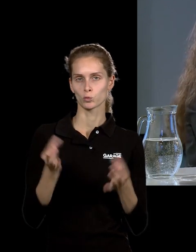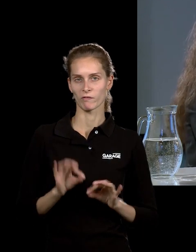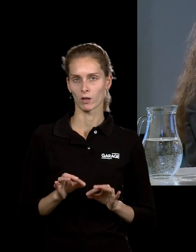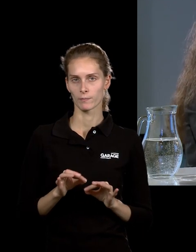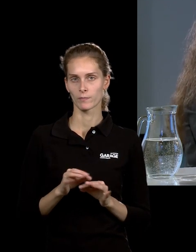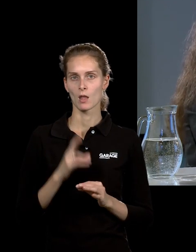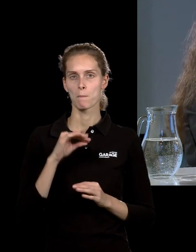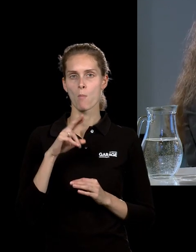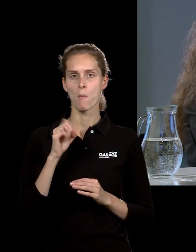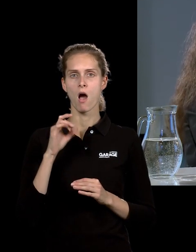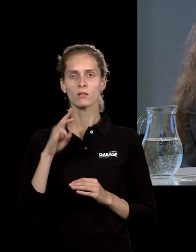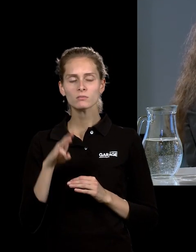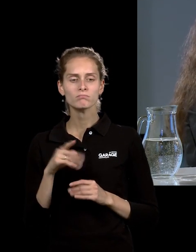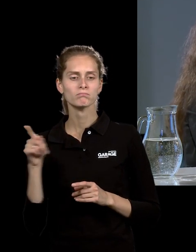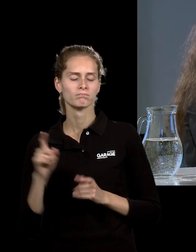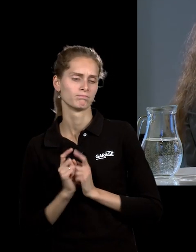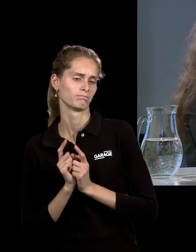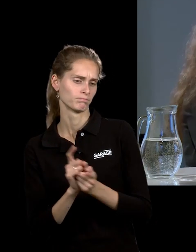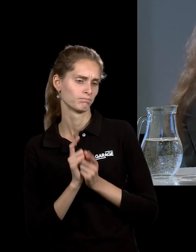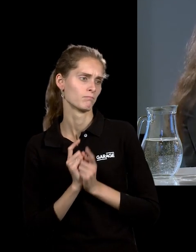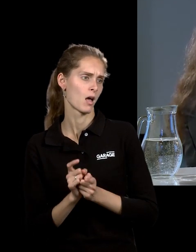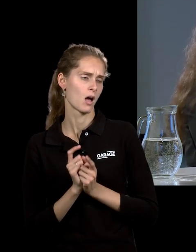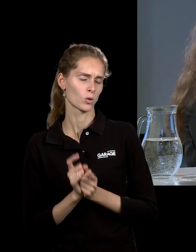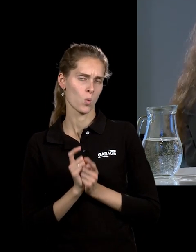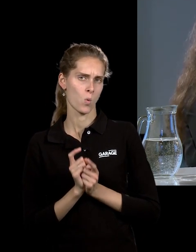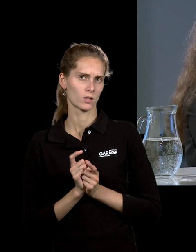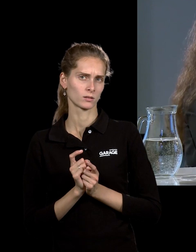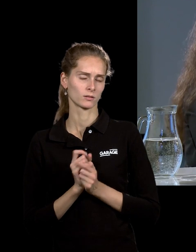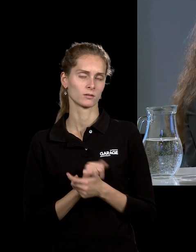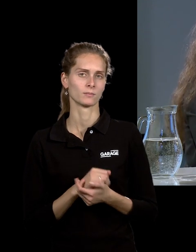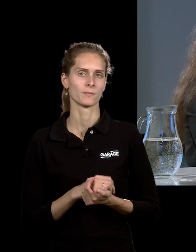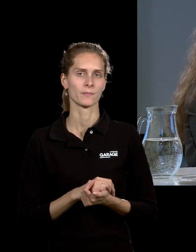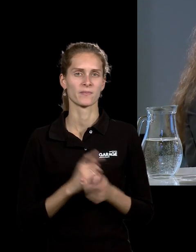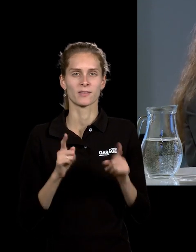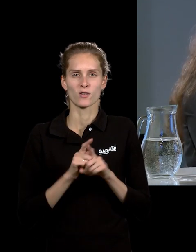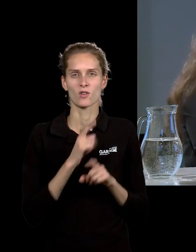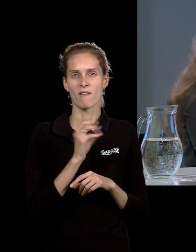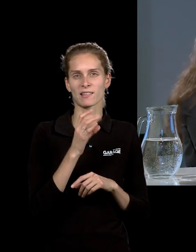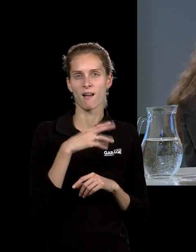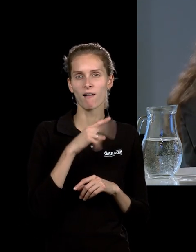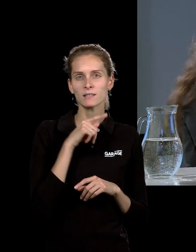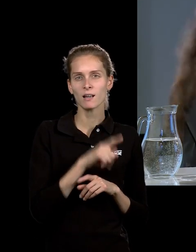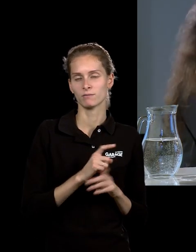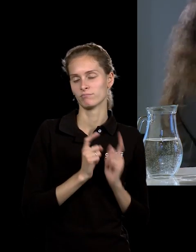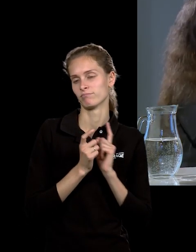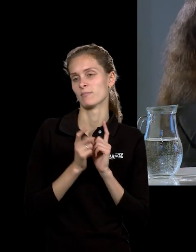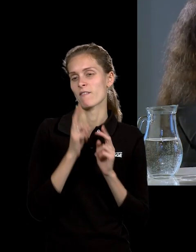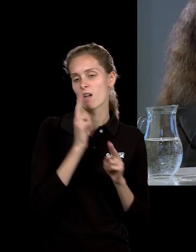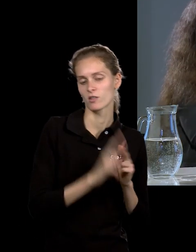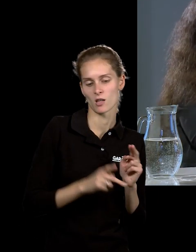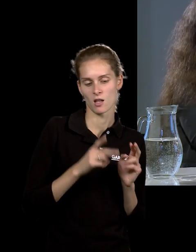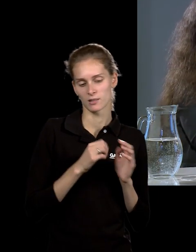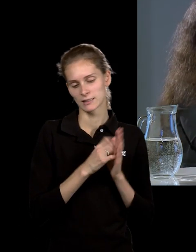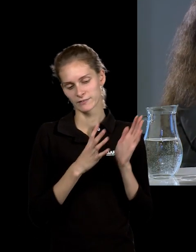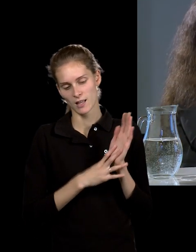поп-артисты боролись с абстрактным экспрессионизмом точно так же, как авангардисты начала, там, конца 19-го, начала